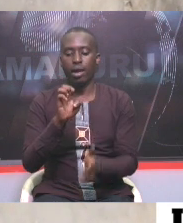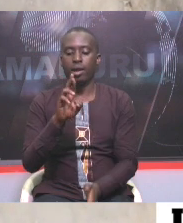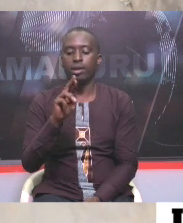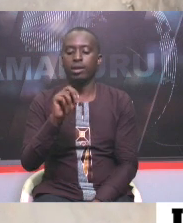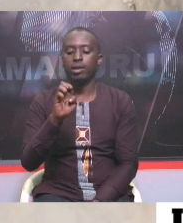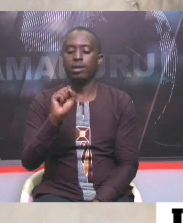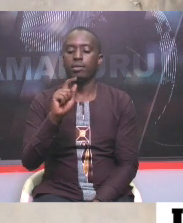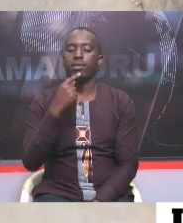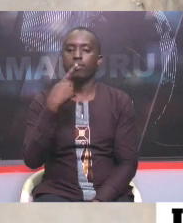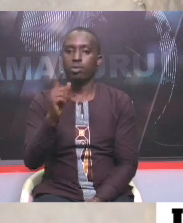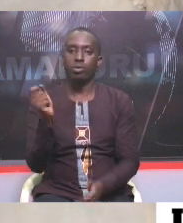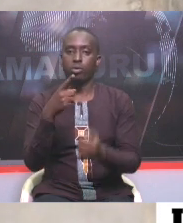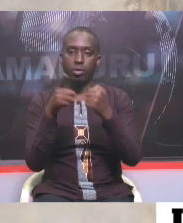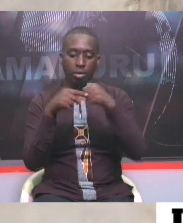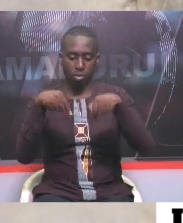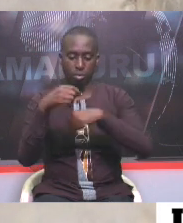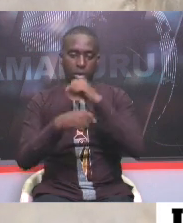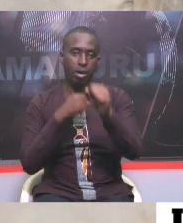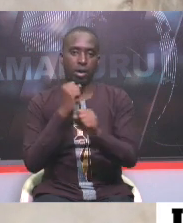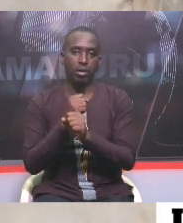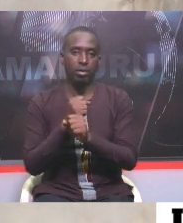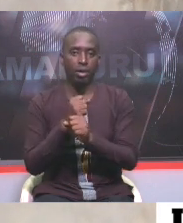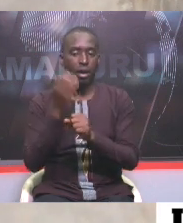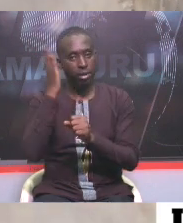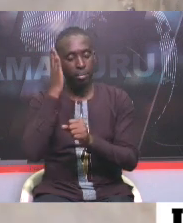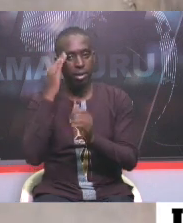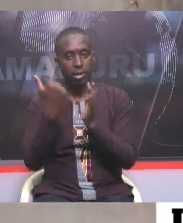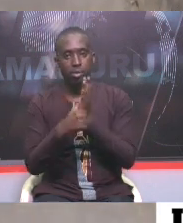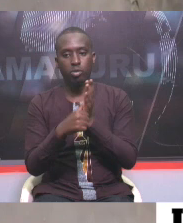yavuze ko bitarenze ukwezi kwa gatandatu uyu mwaka hazamenyekana ikibazo cya